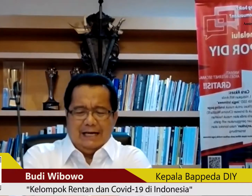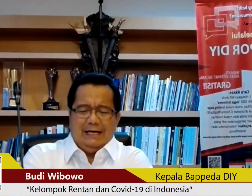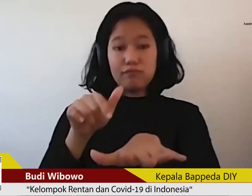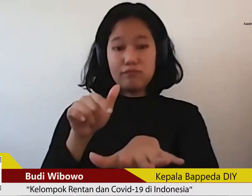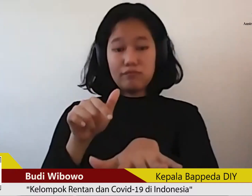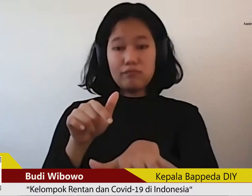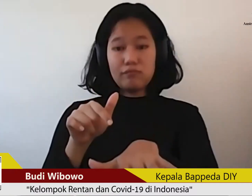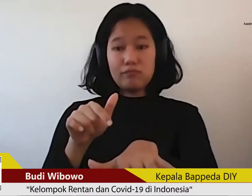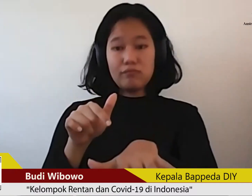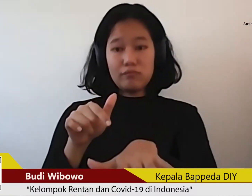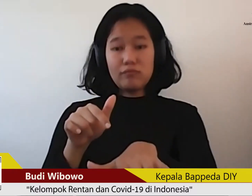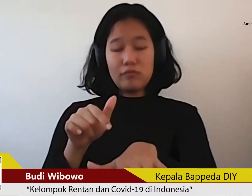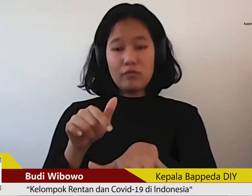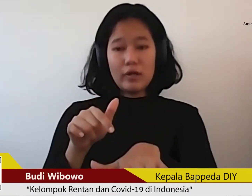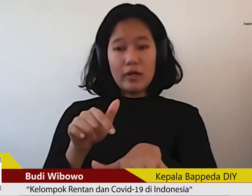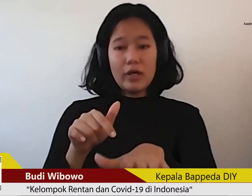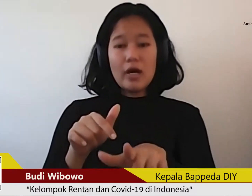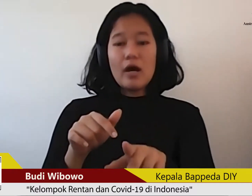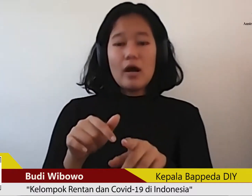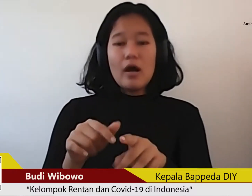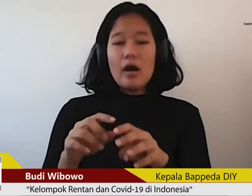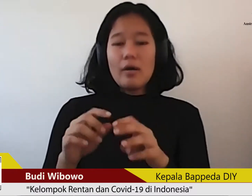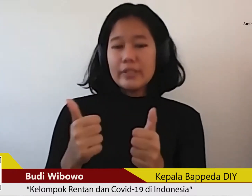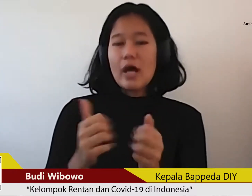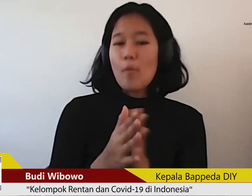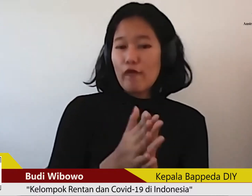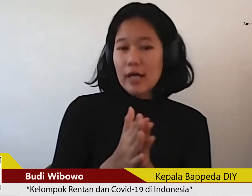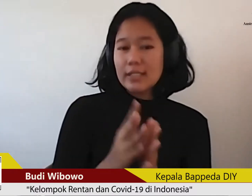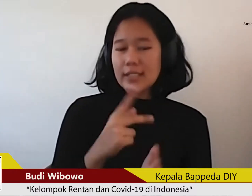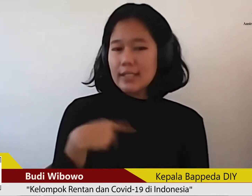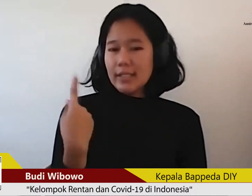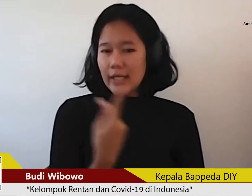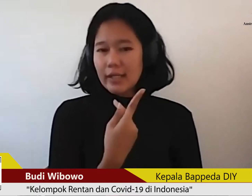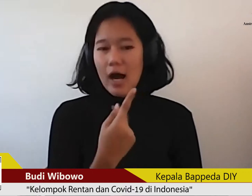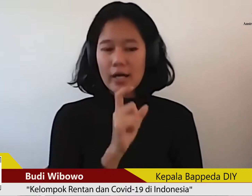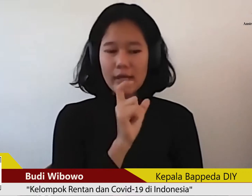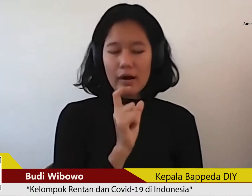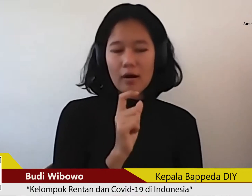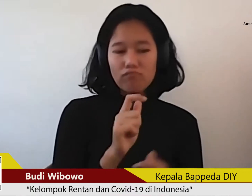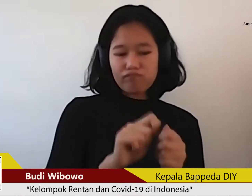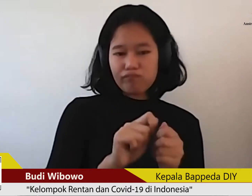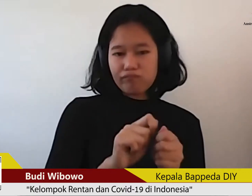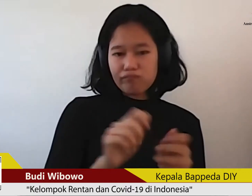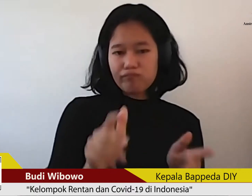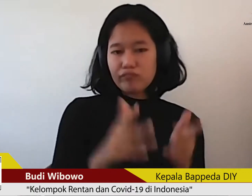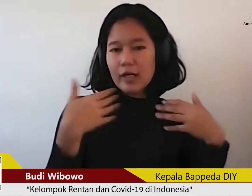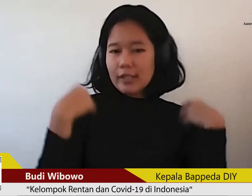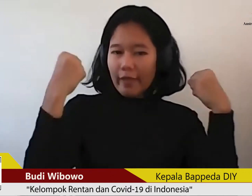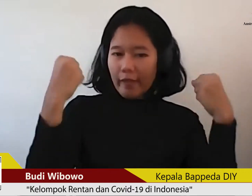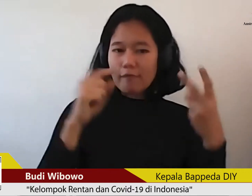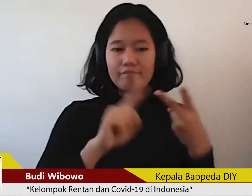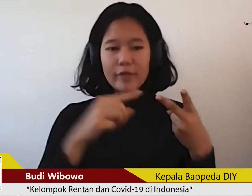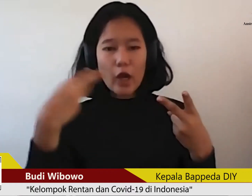hendaknya justru memotivasi kita untuk bagaimana kita memperbaiki kesehatan, kemudian